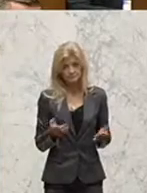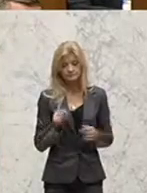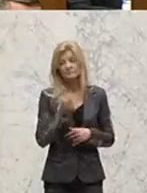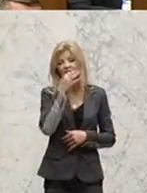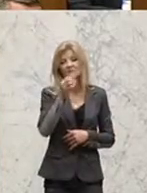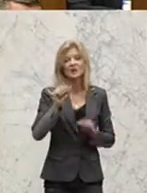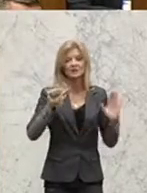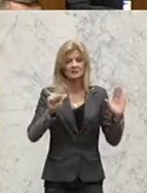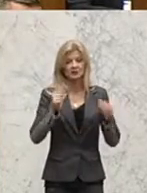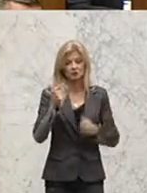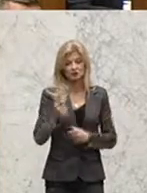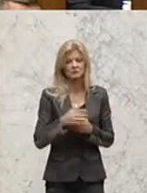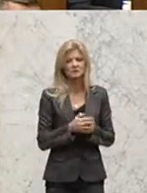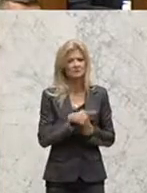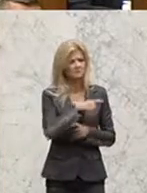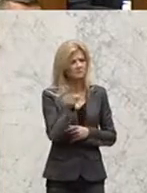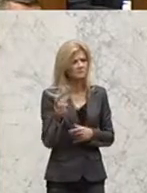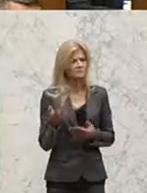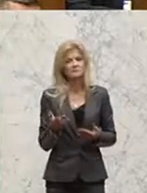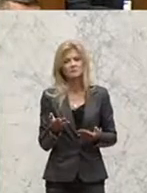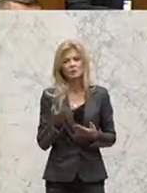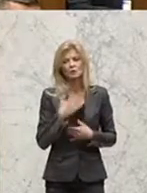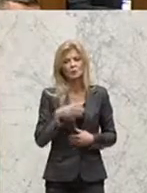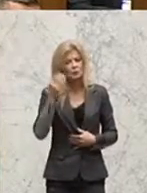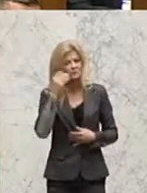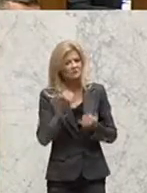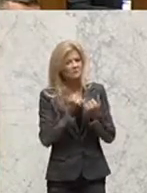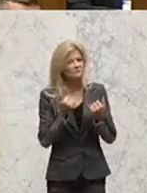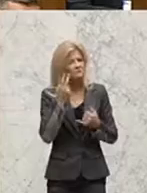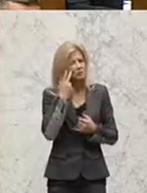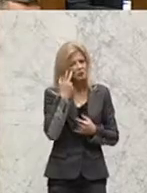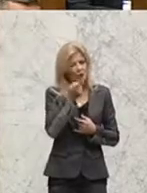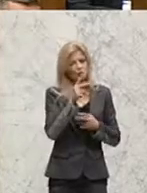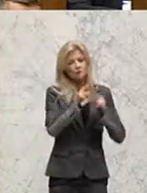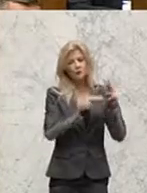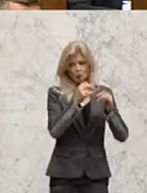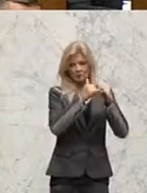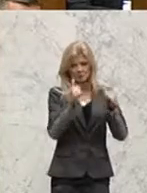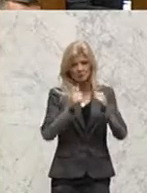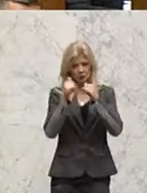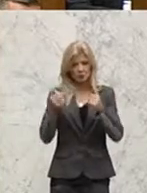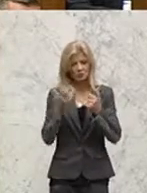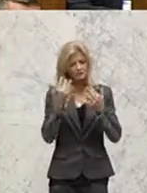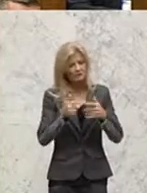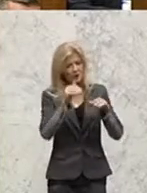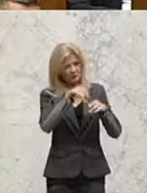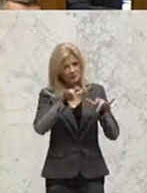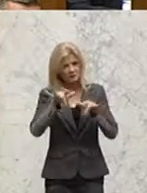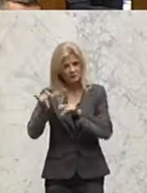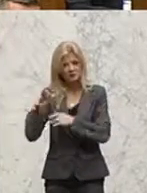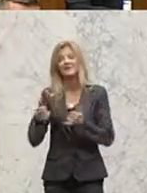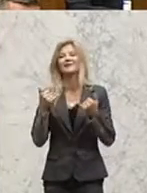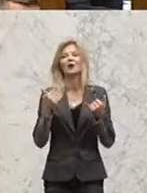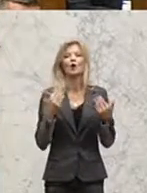da geht es Ihnen um die Auslastung der Betreuungseinrichtungen. Die Belagstände stellen sich zum